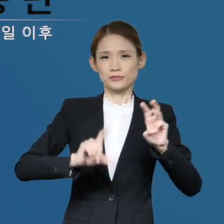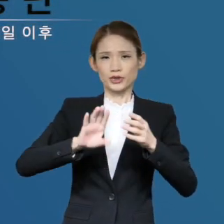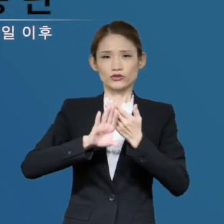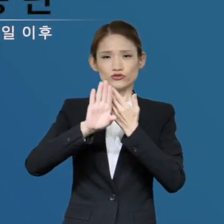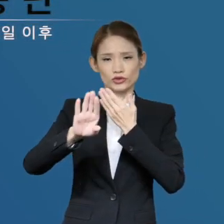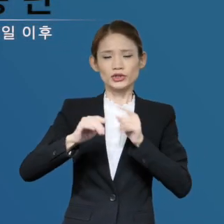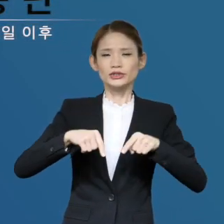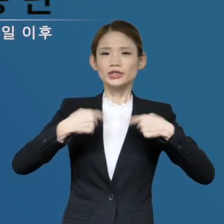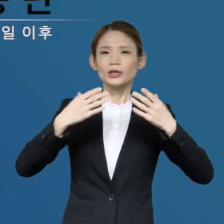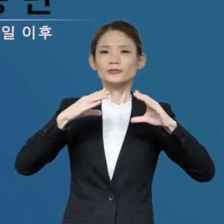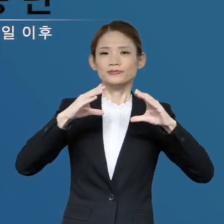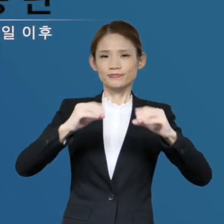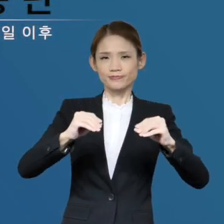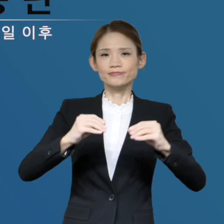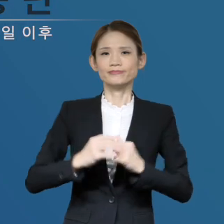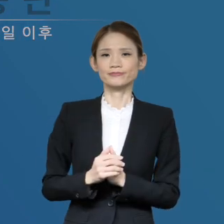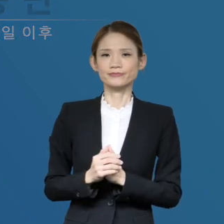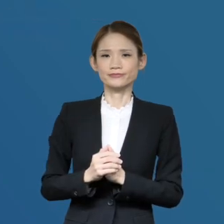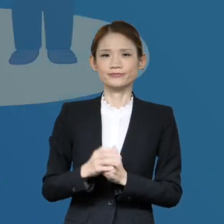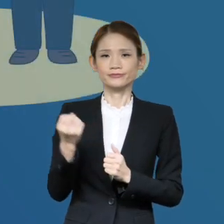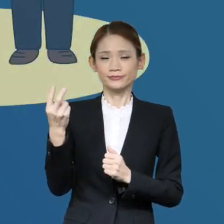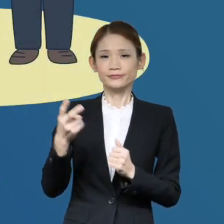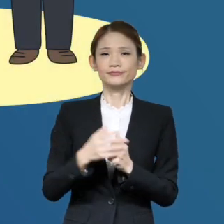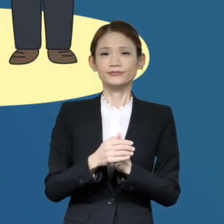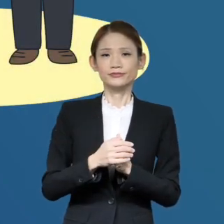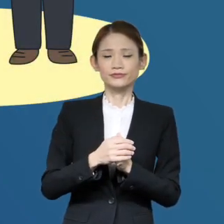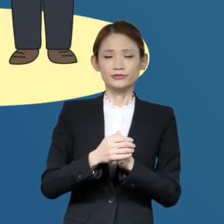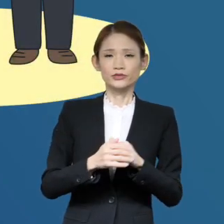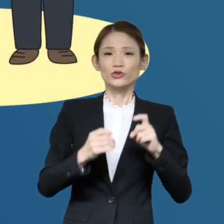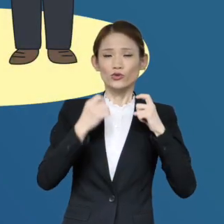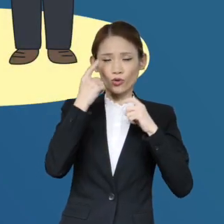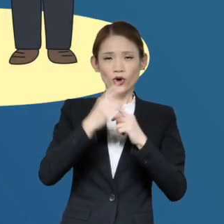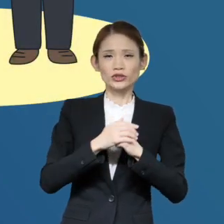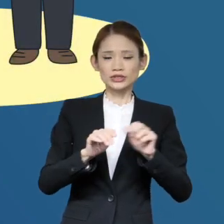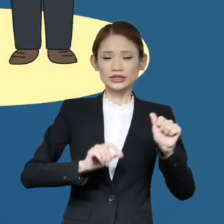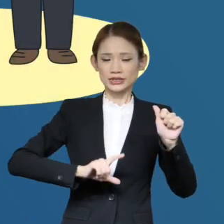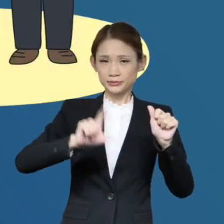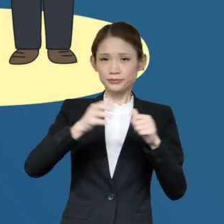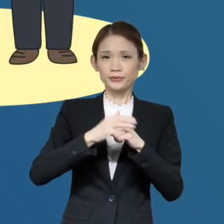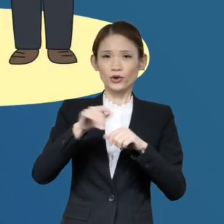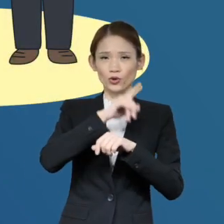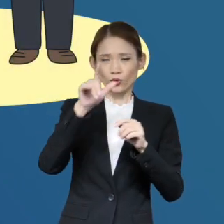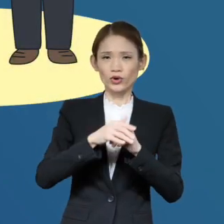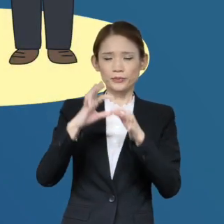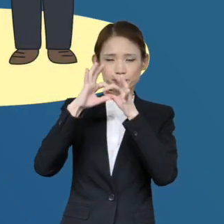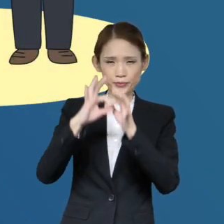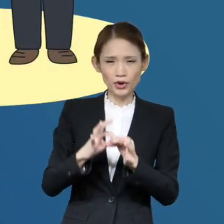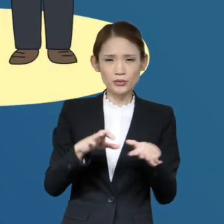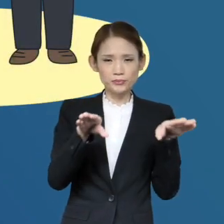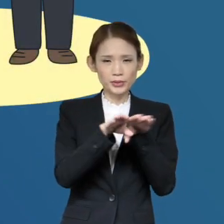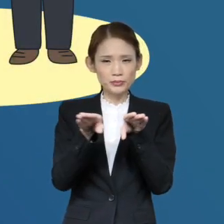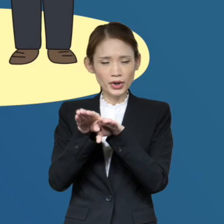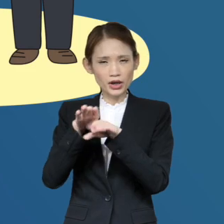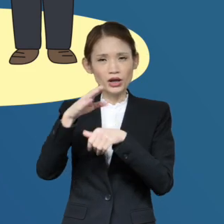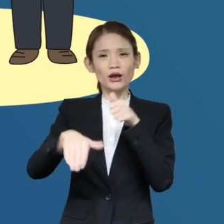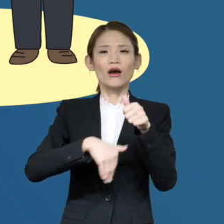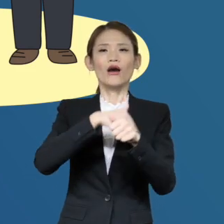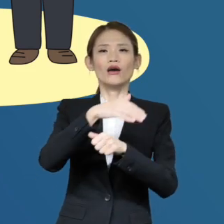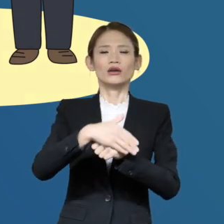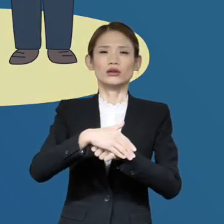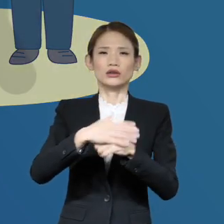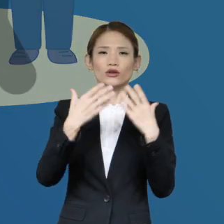이후에는 참여가 중단됩니다. 또한 월 10일 이상 또는 연속 5일 이상 무단 결근을 한